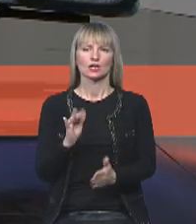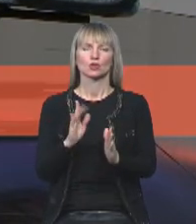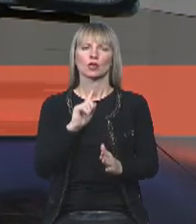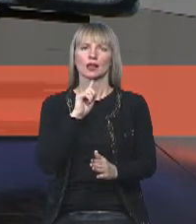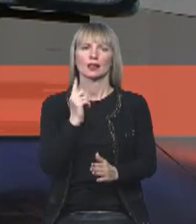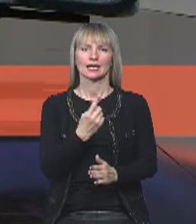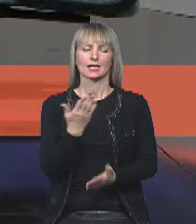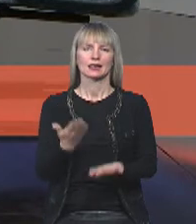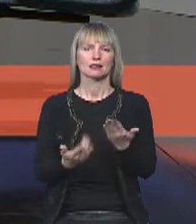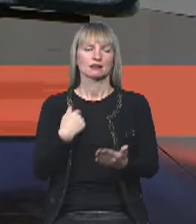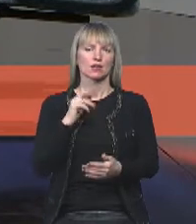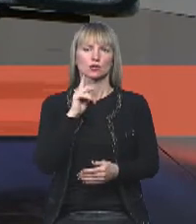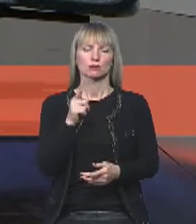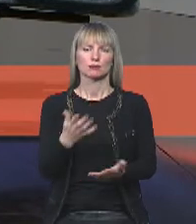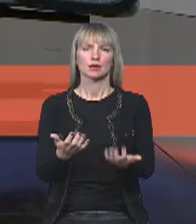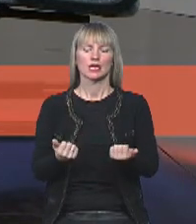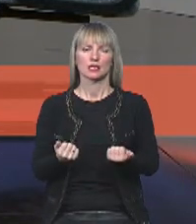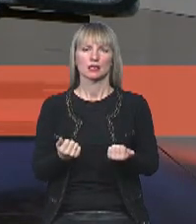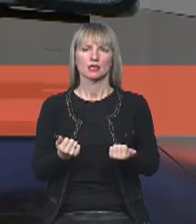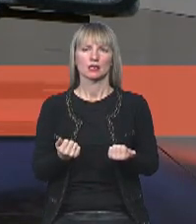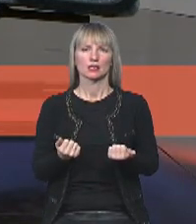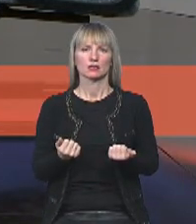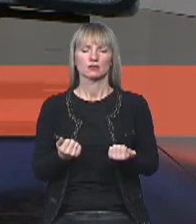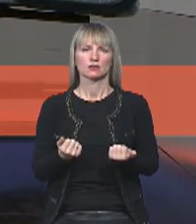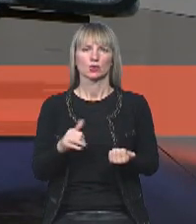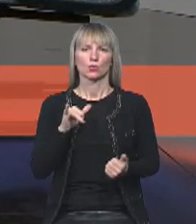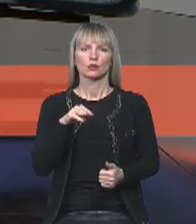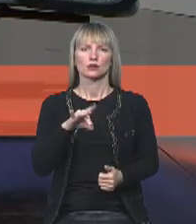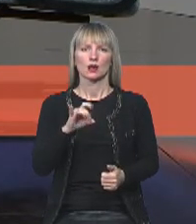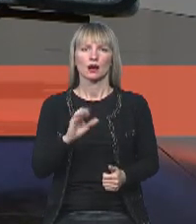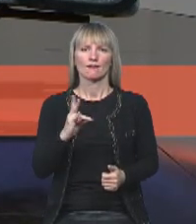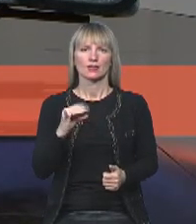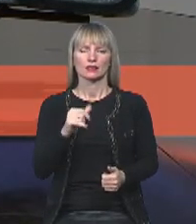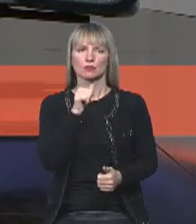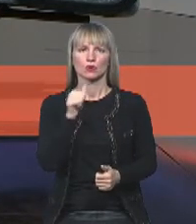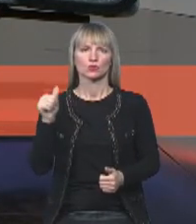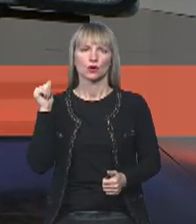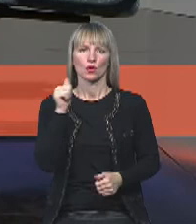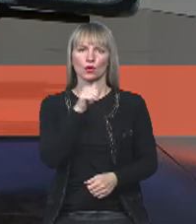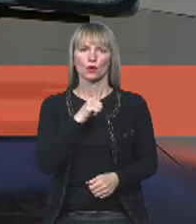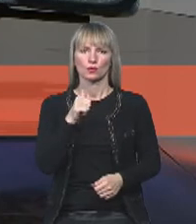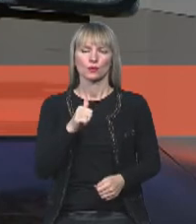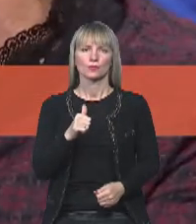рік, якщо не помиляюсь, її прийняли у травні минулого року. Угу. От,